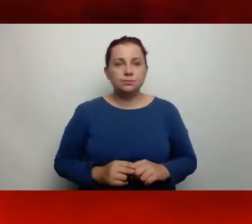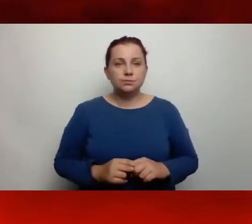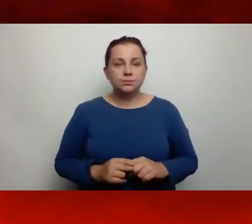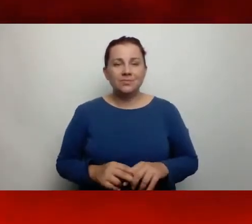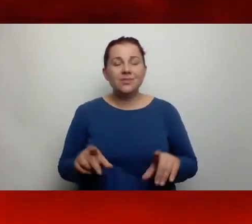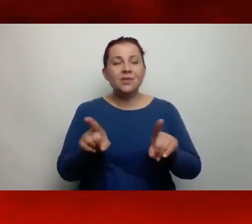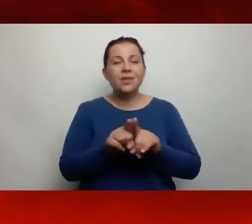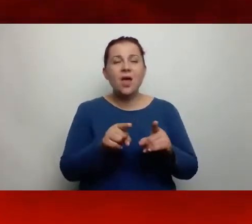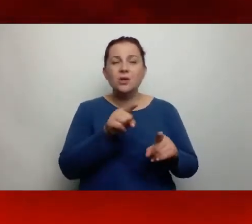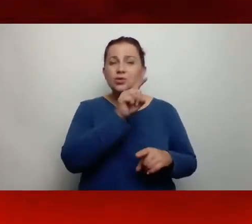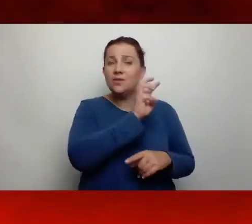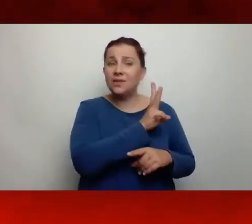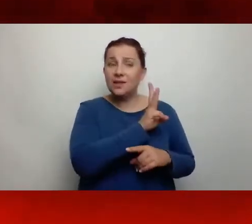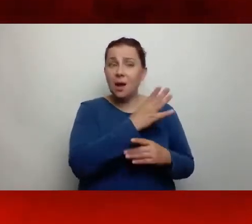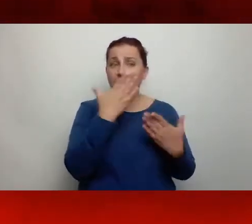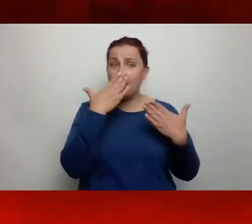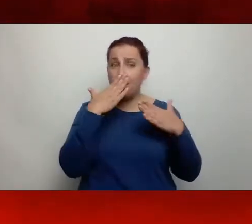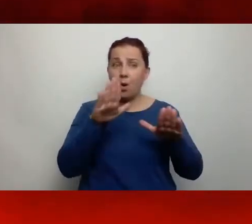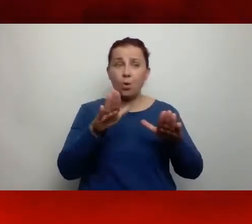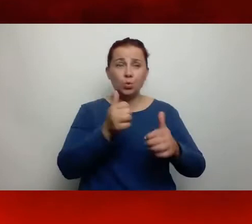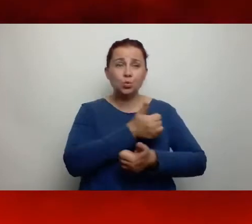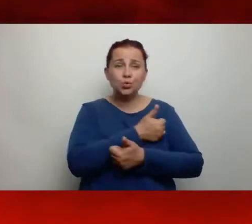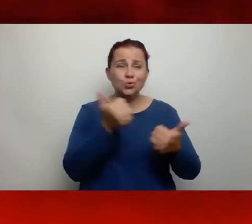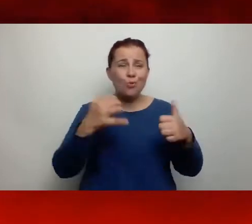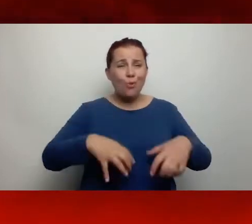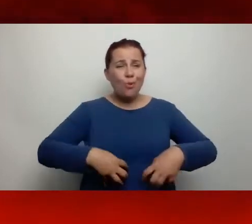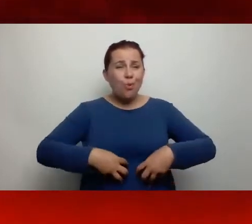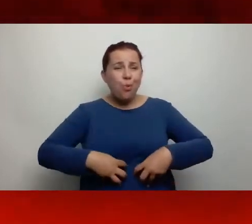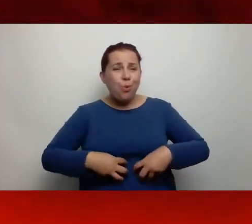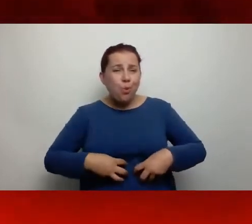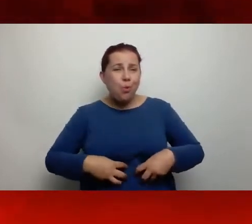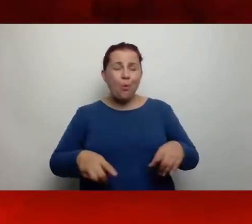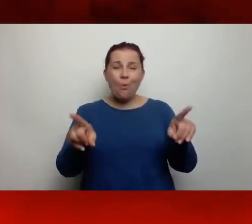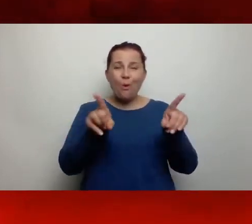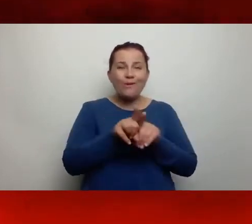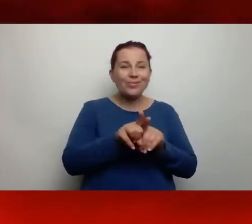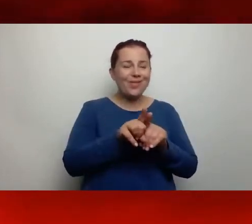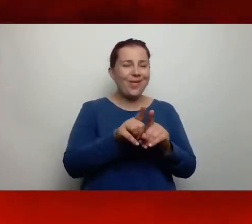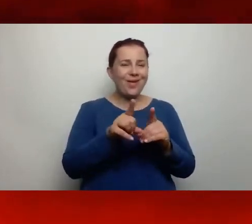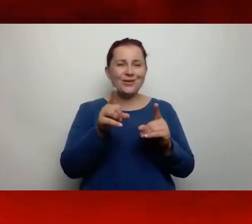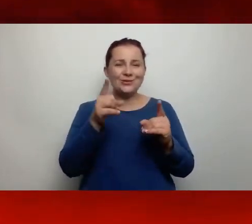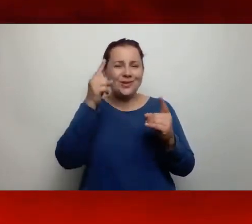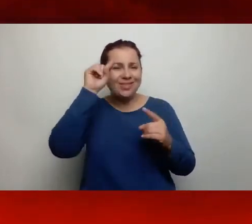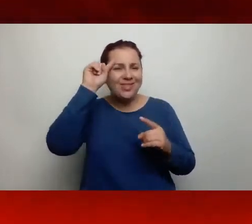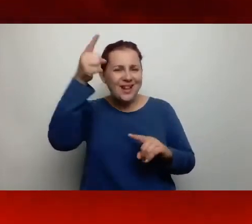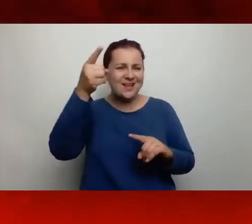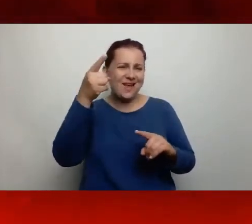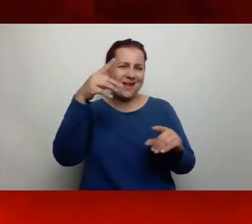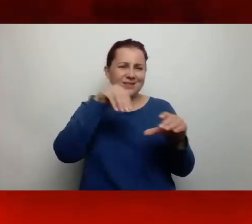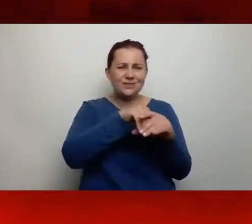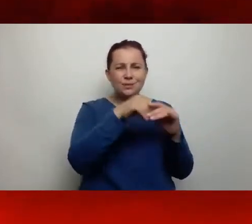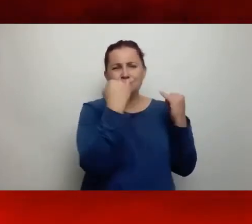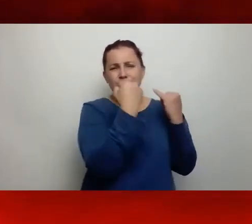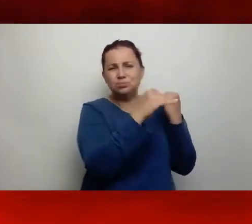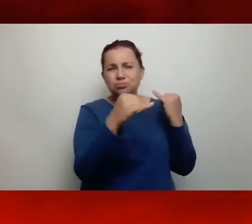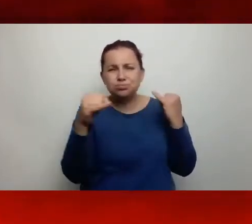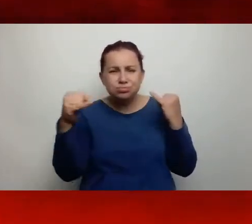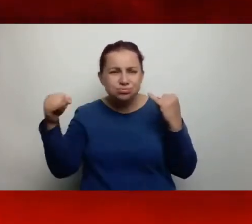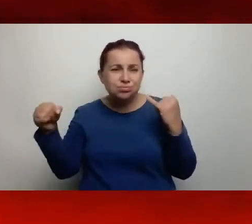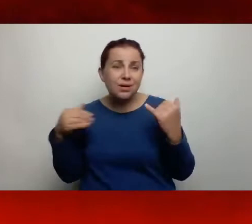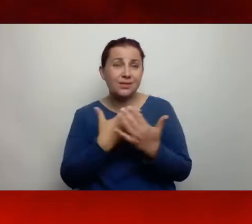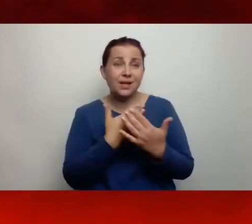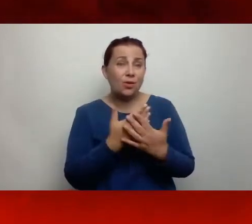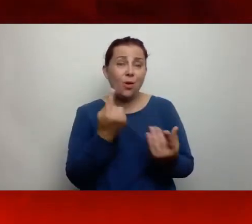pokazywał świetne poczucie humoru, błyskotliwość, różnorodność. Także myślę, że to